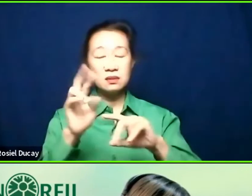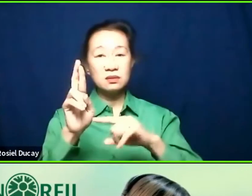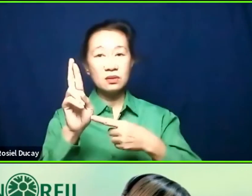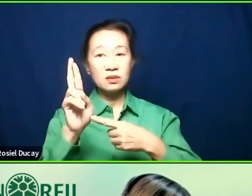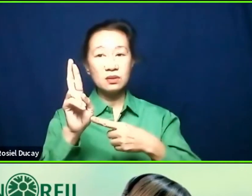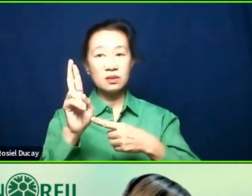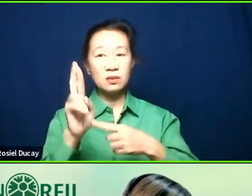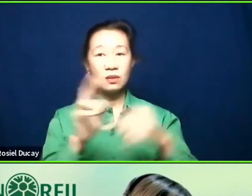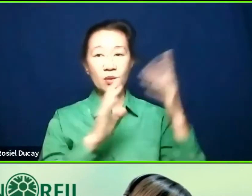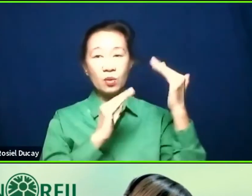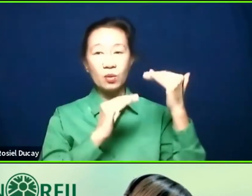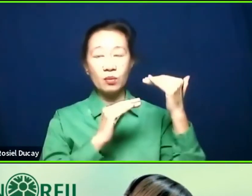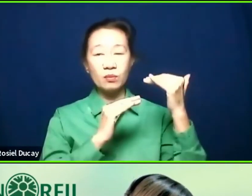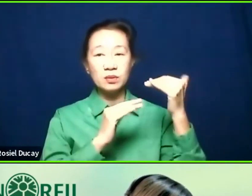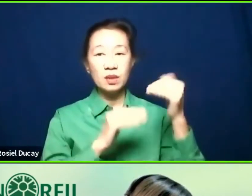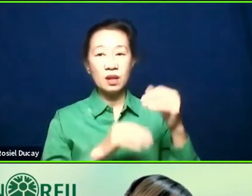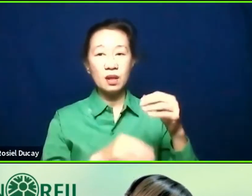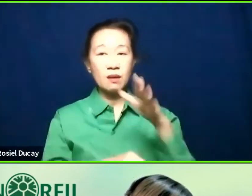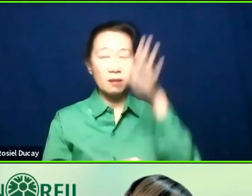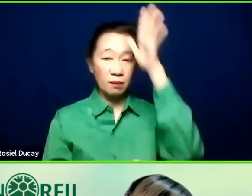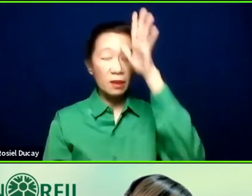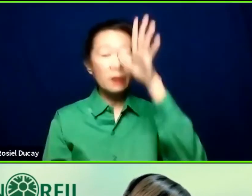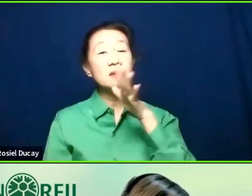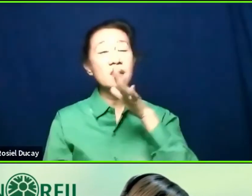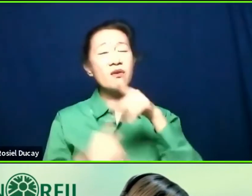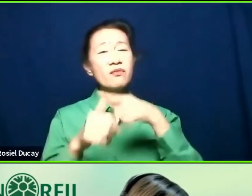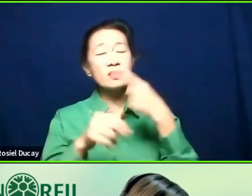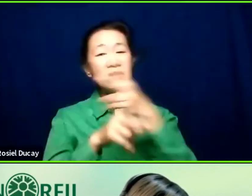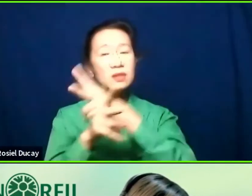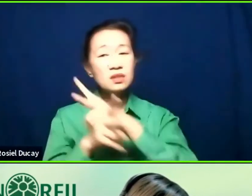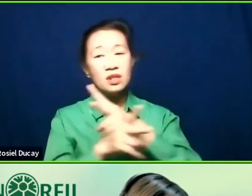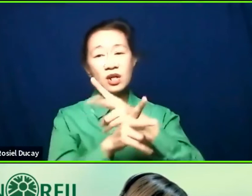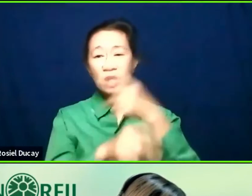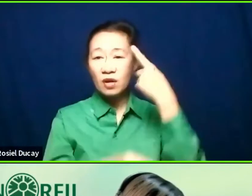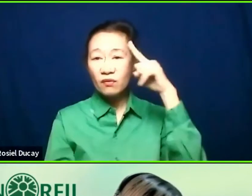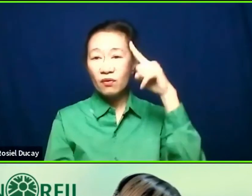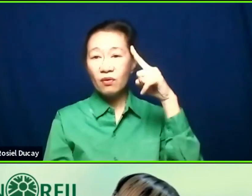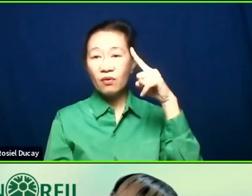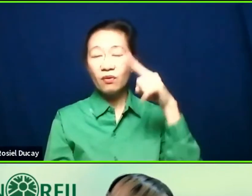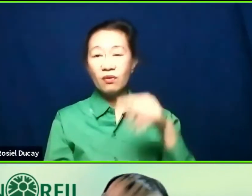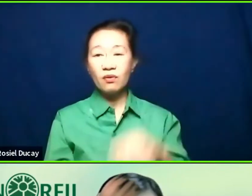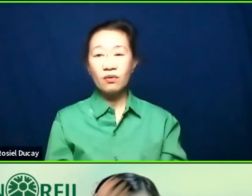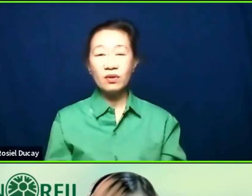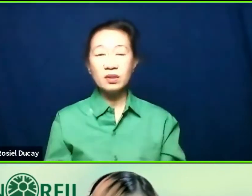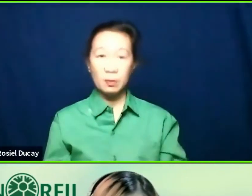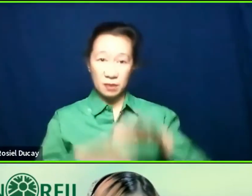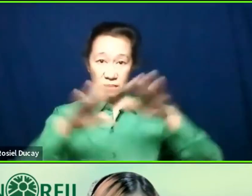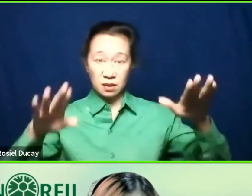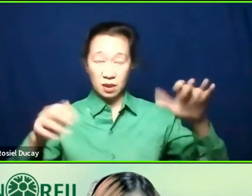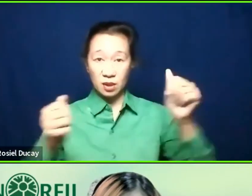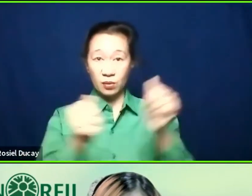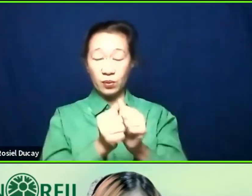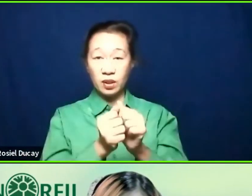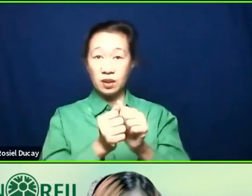sana ang mga magulang sila muna ang mag-alaga, no, ng kanilang mga anak, no, na may